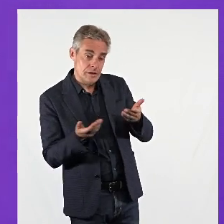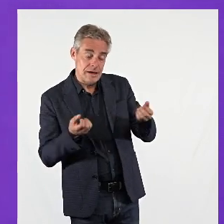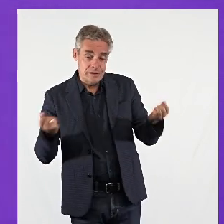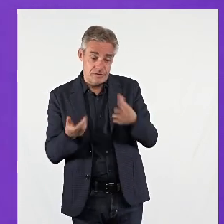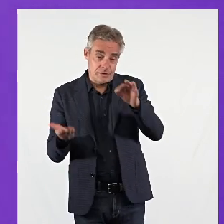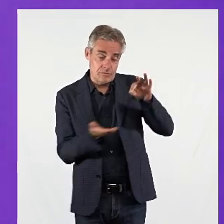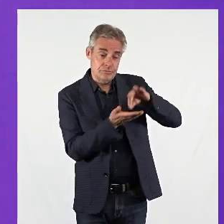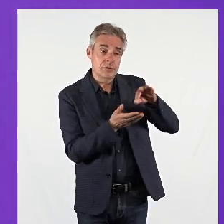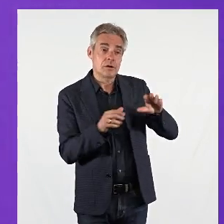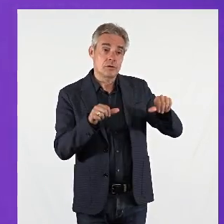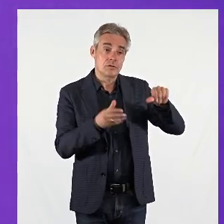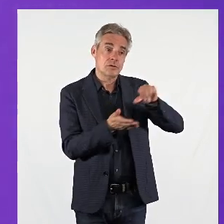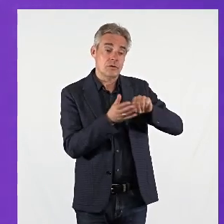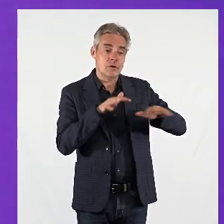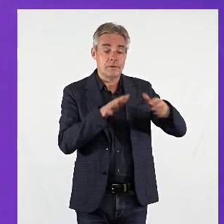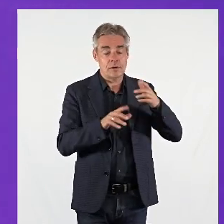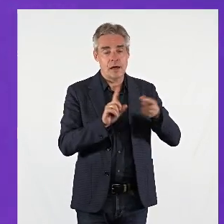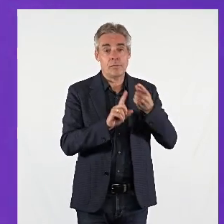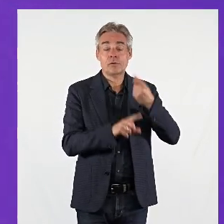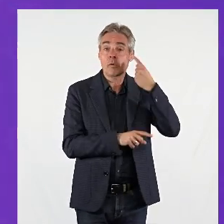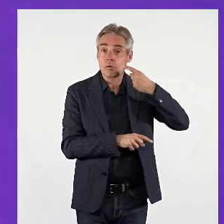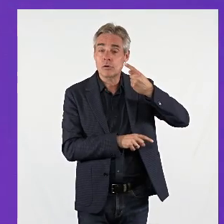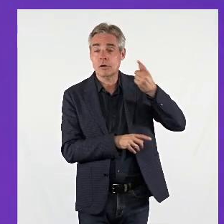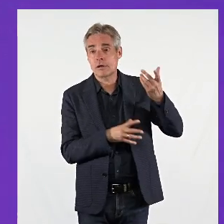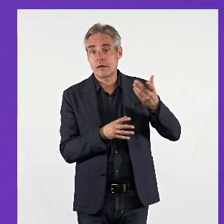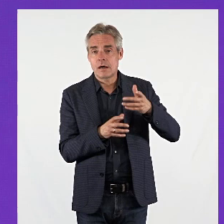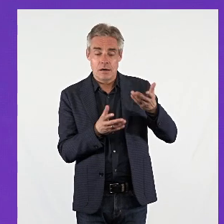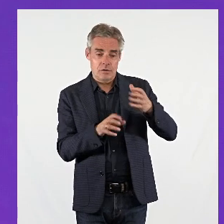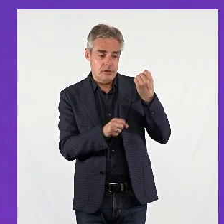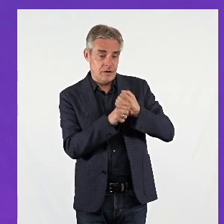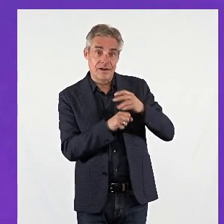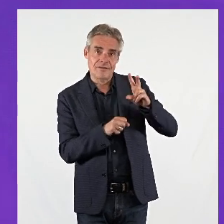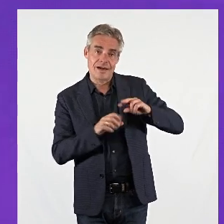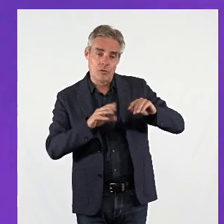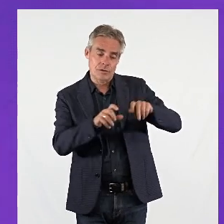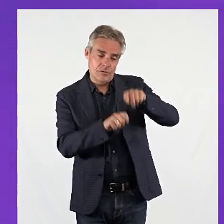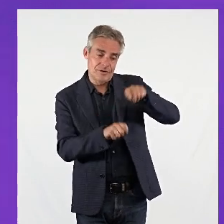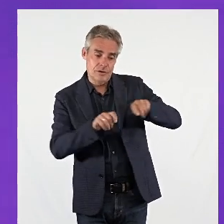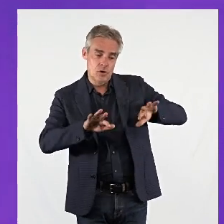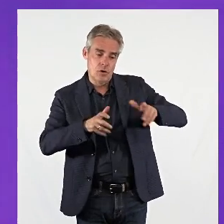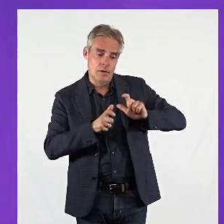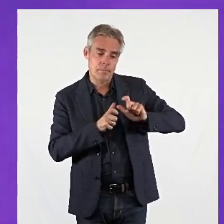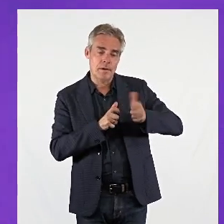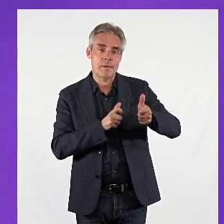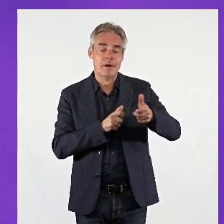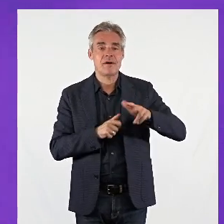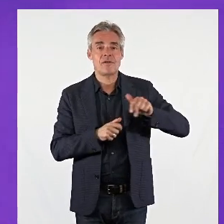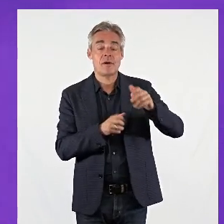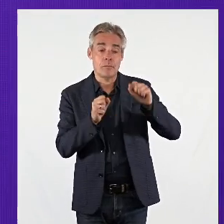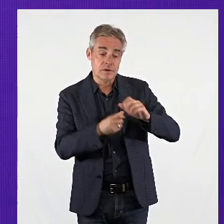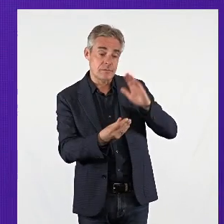C'est essentiel pour pouvoir justement évaluer le travail réel, la réalité de terrain sur laquelle il va être possible derrière.